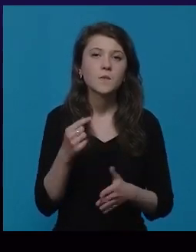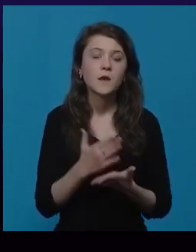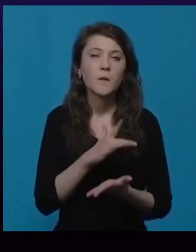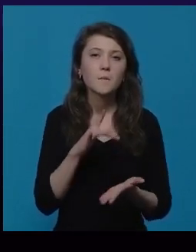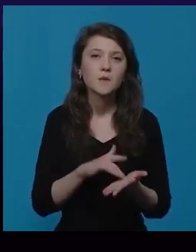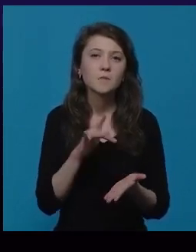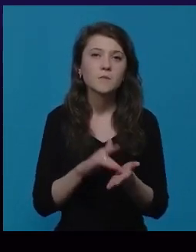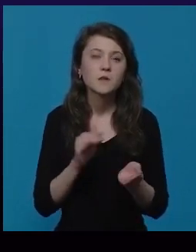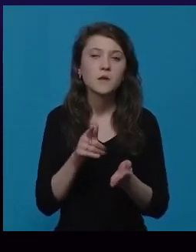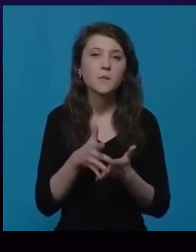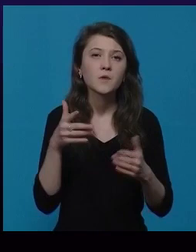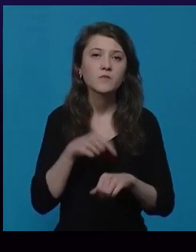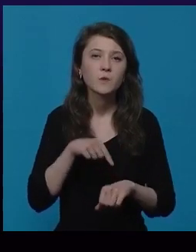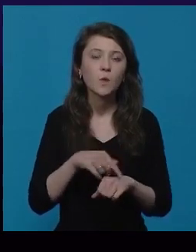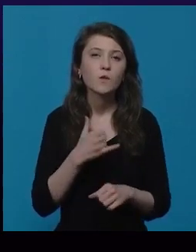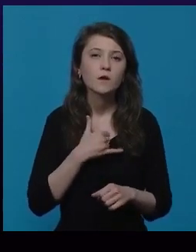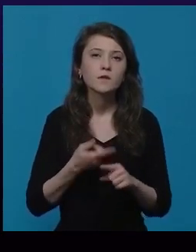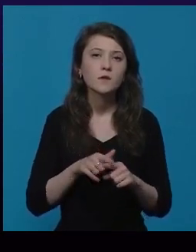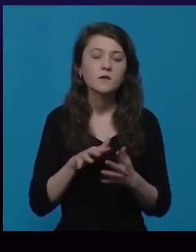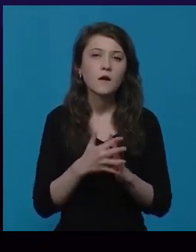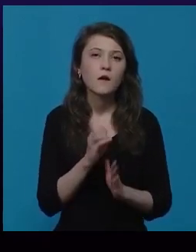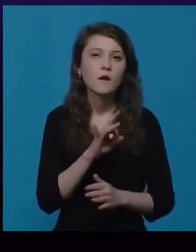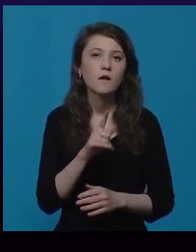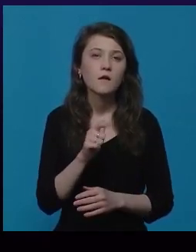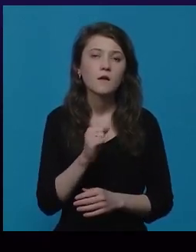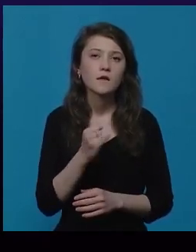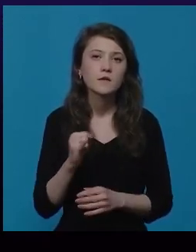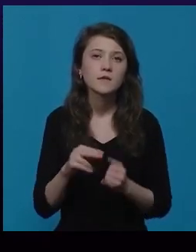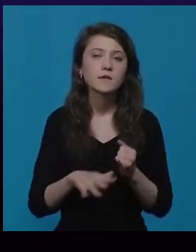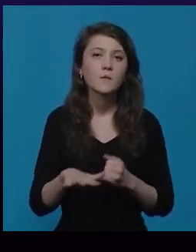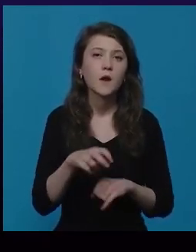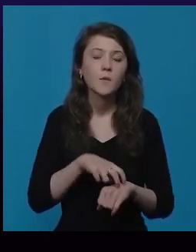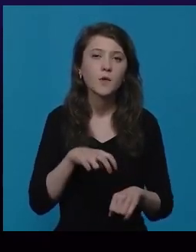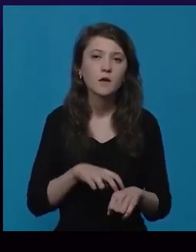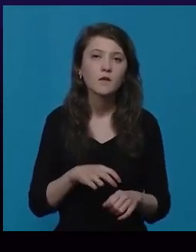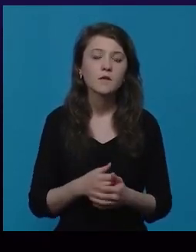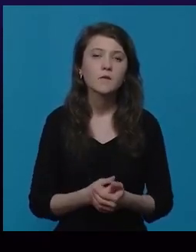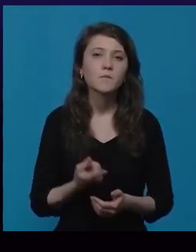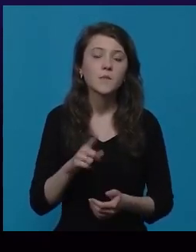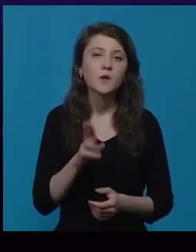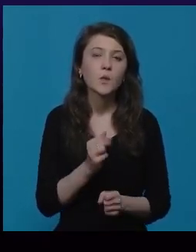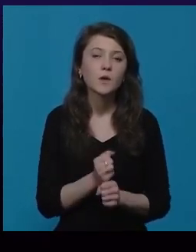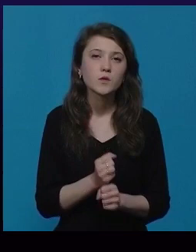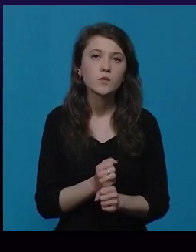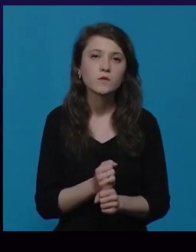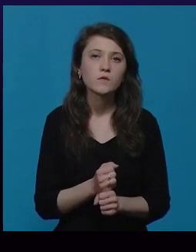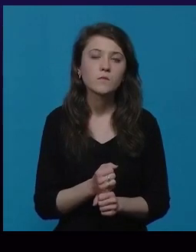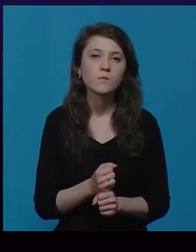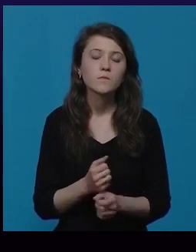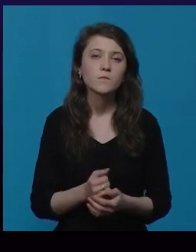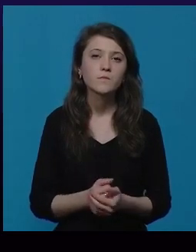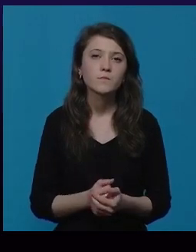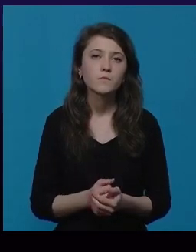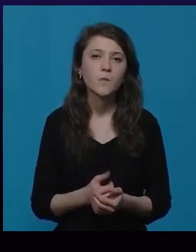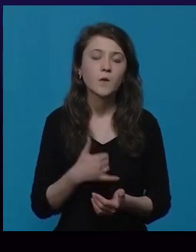більш відчувається. У нас в основному це аграрії, земельні податки, ті, хто працюють. Ну, в нас в основному, якби то